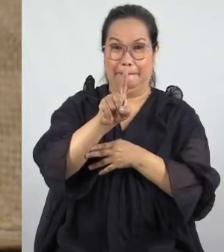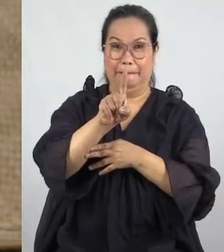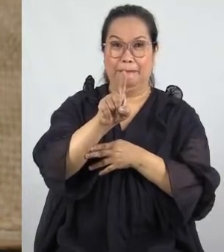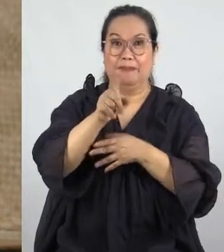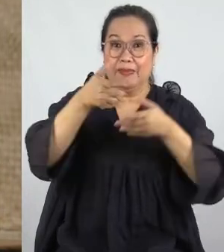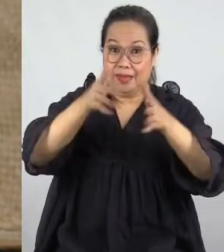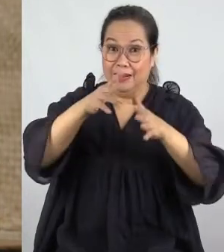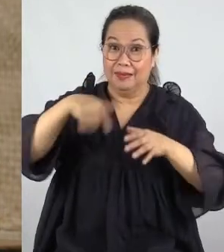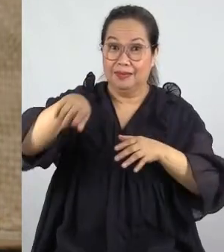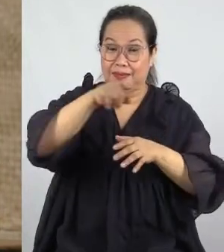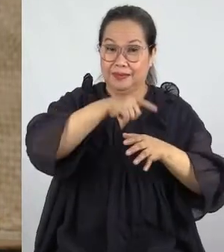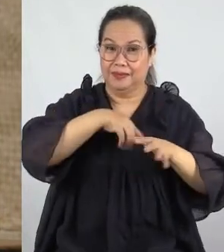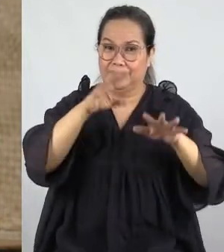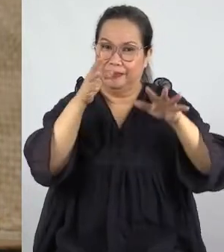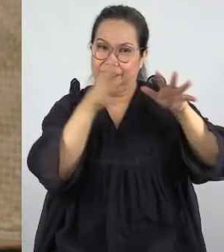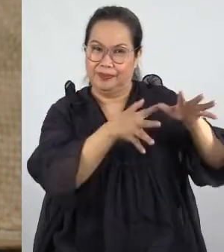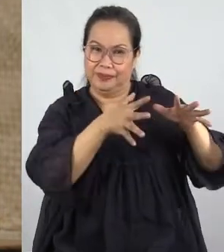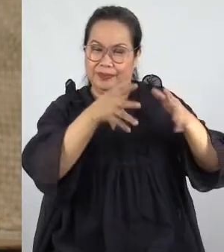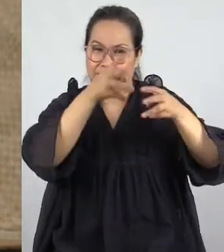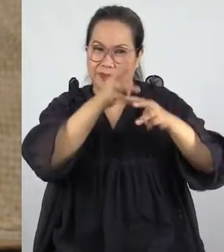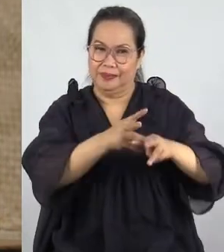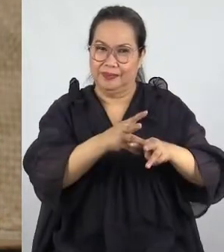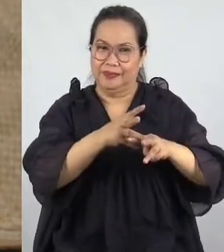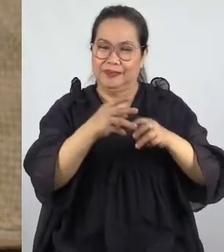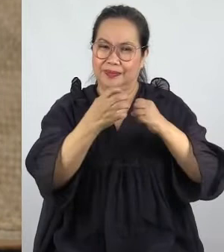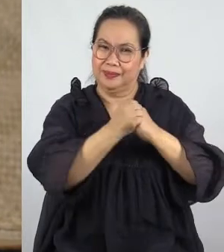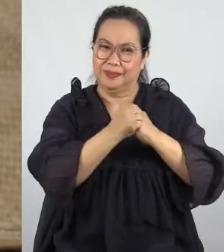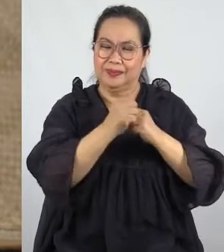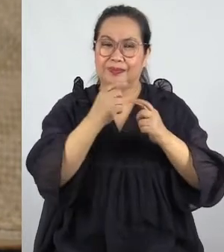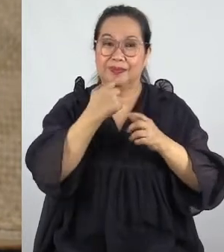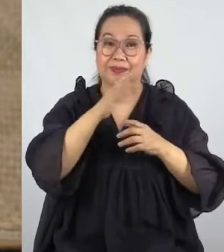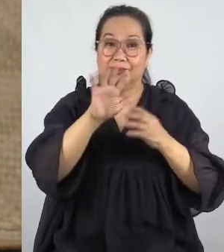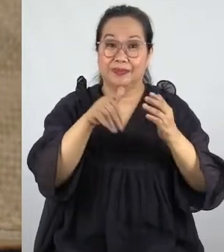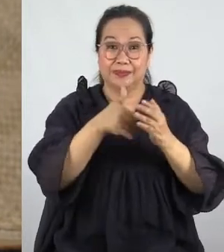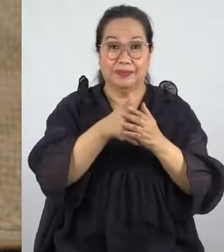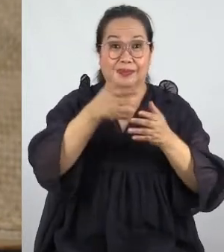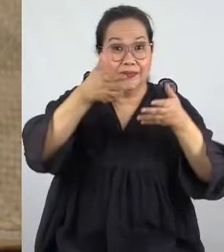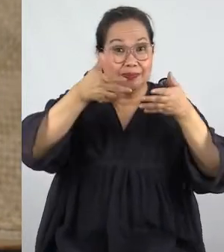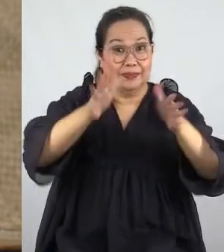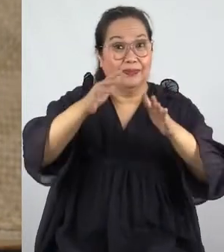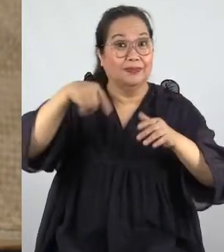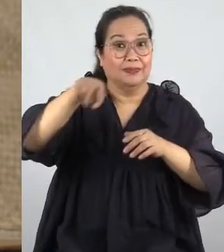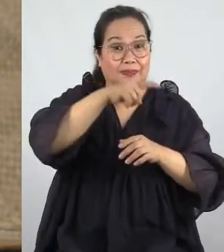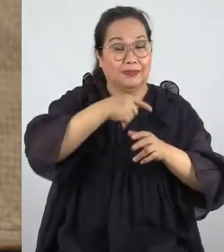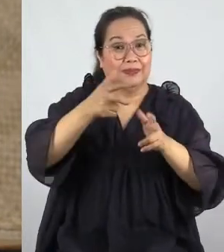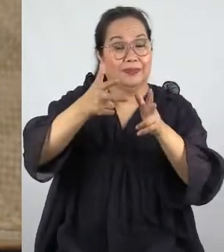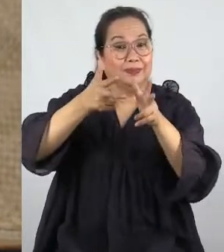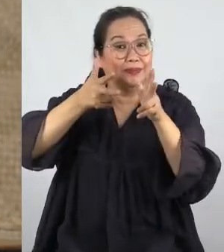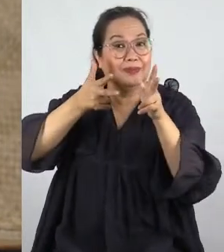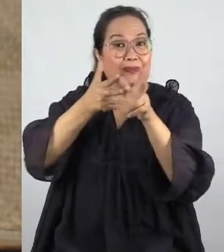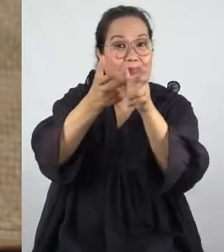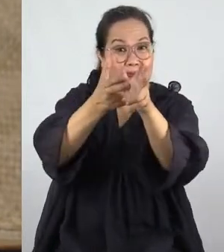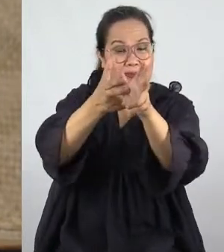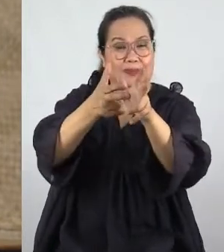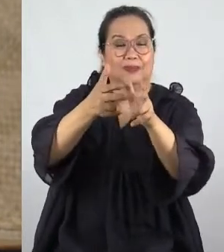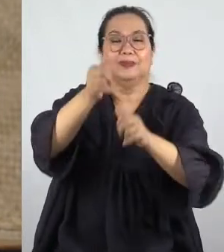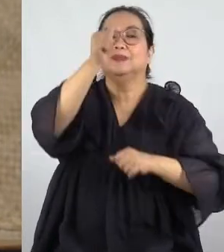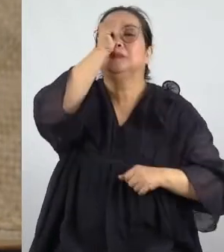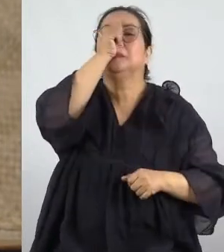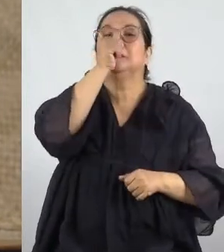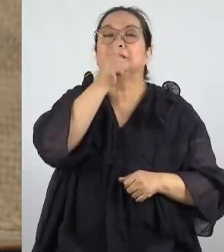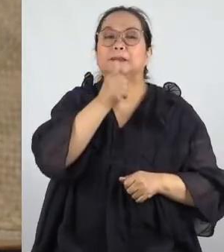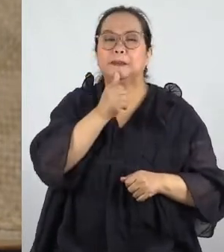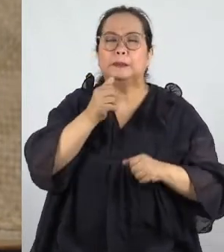Let us also lay aside every weight and sin which clings so closely, and let us run with